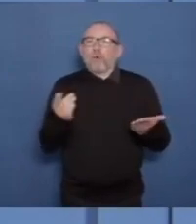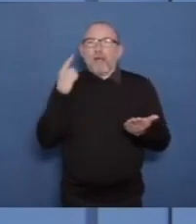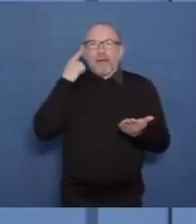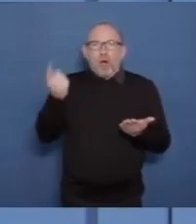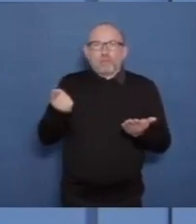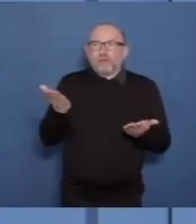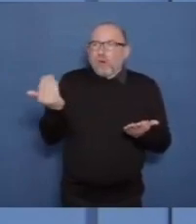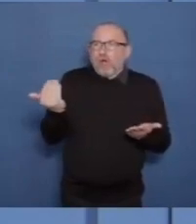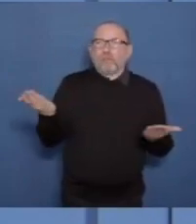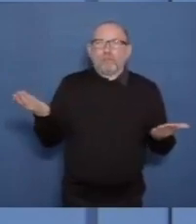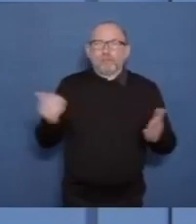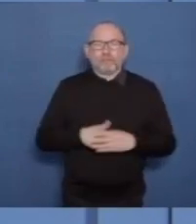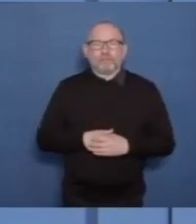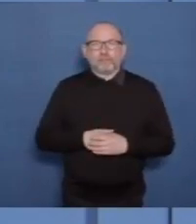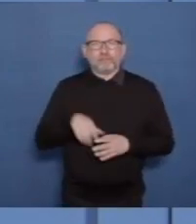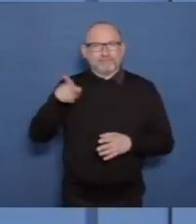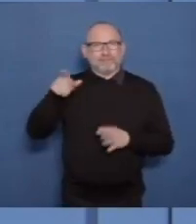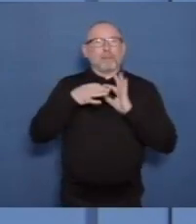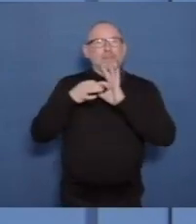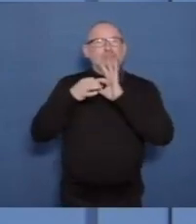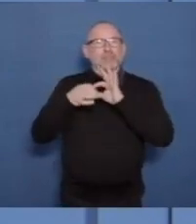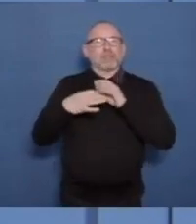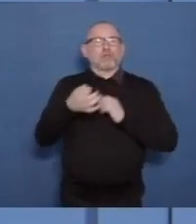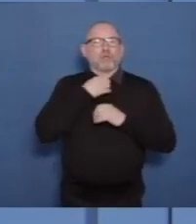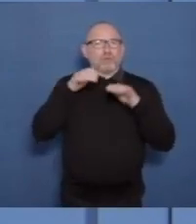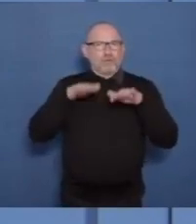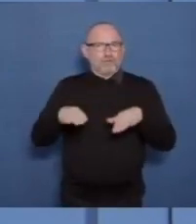Die Notfallbetten, auf die Sie sich beziehen,